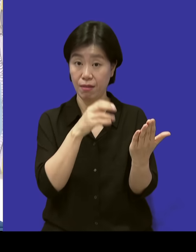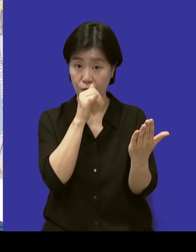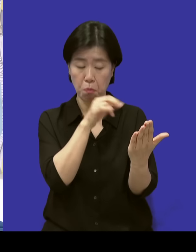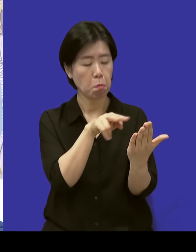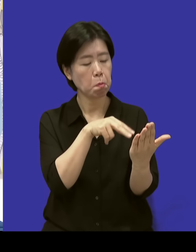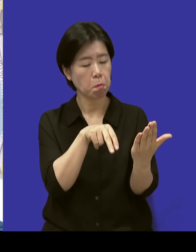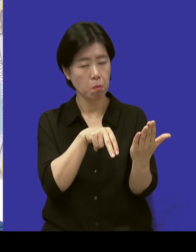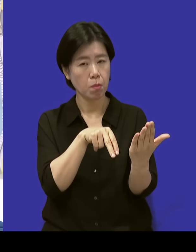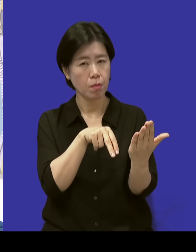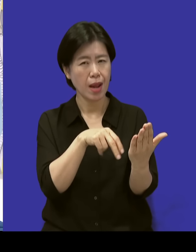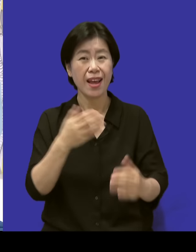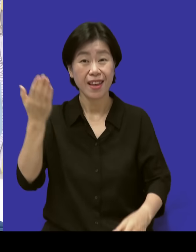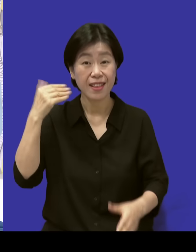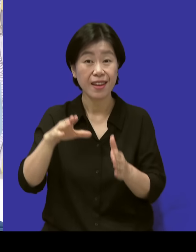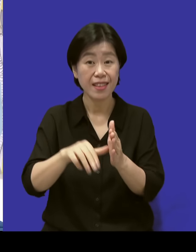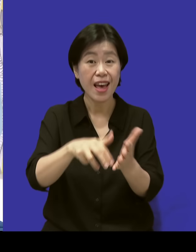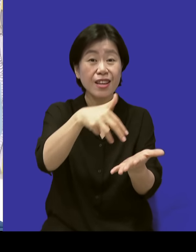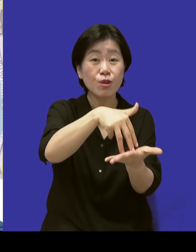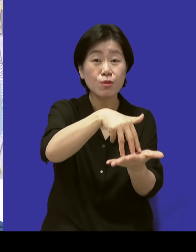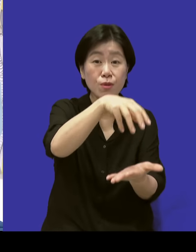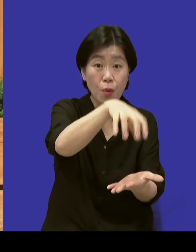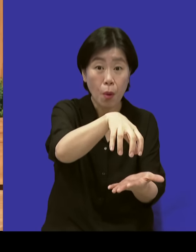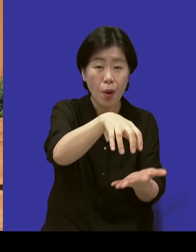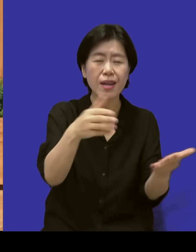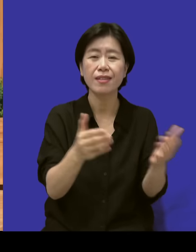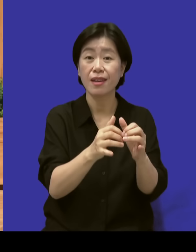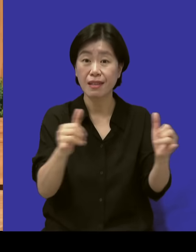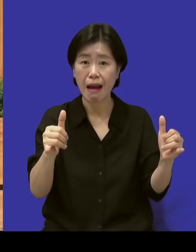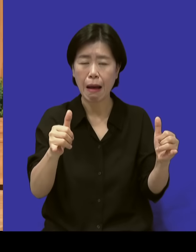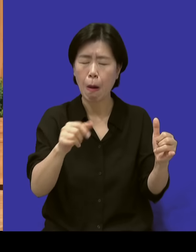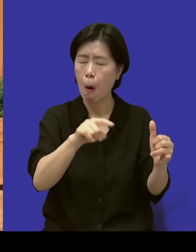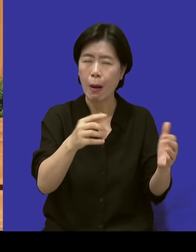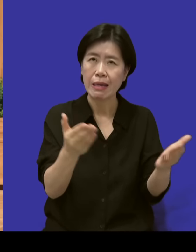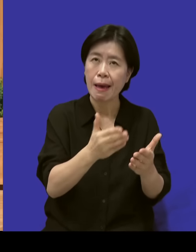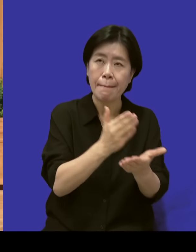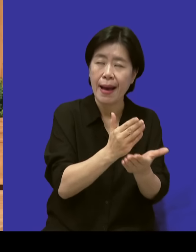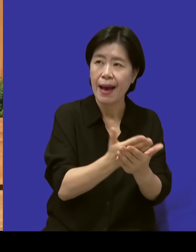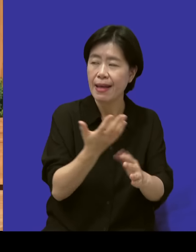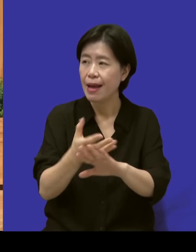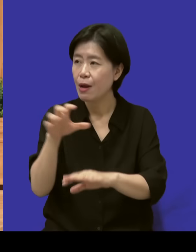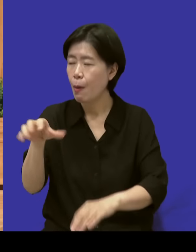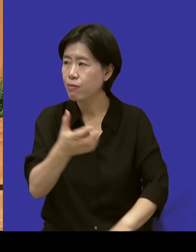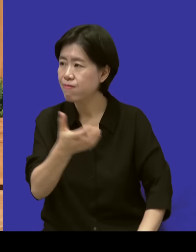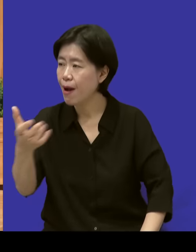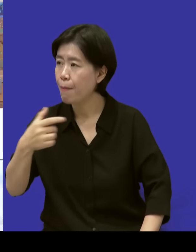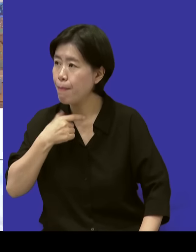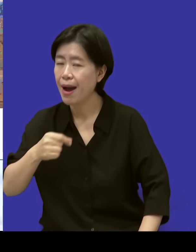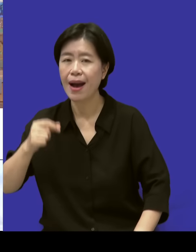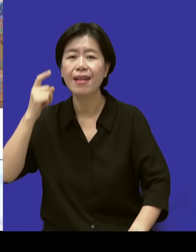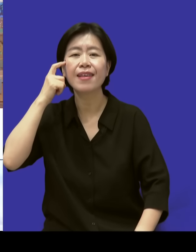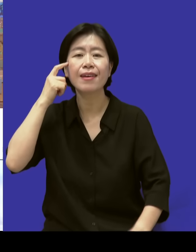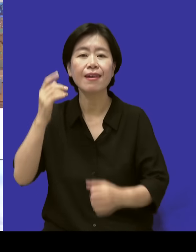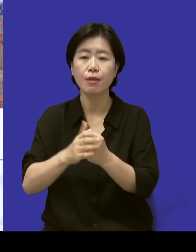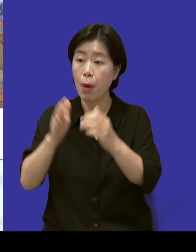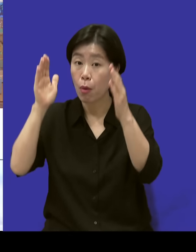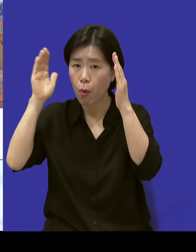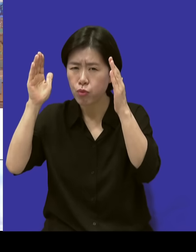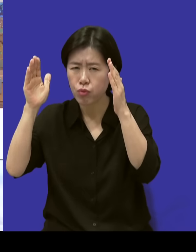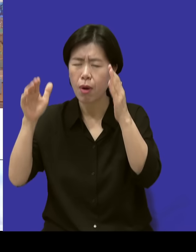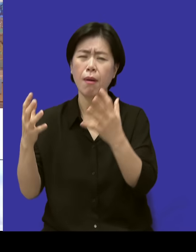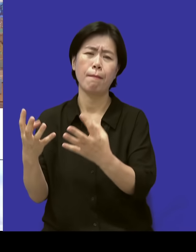이제 청송에 온 직원들은 청송을 탈출하려고 하는 수용자 그 직원들이 많았어요. 그렇게 공부해가지고 뭐 딴데 저는 이제 그런